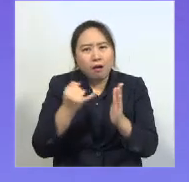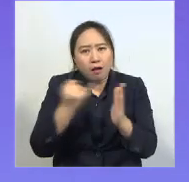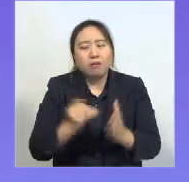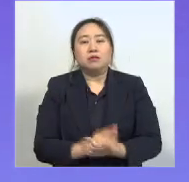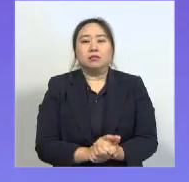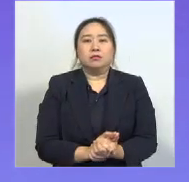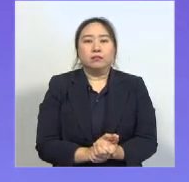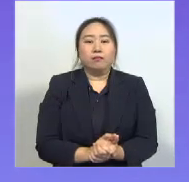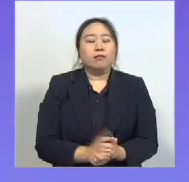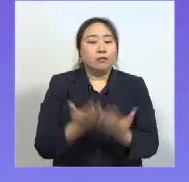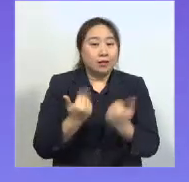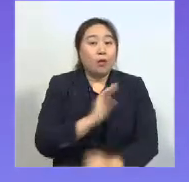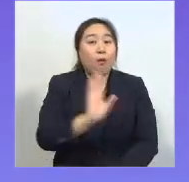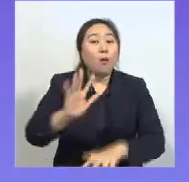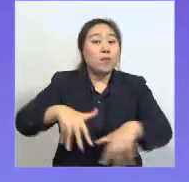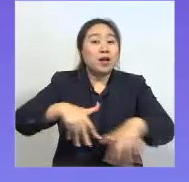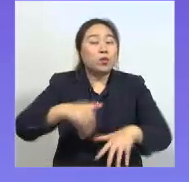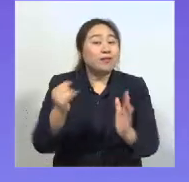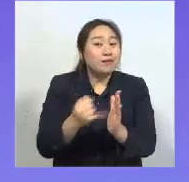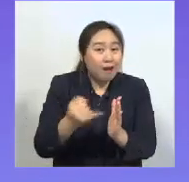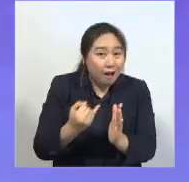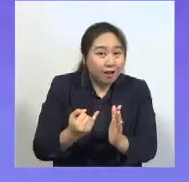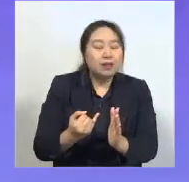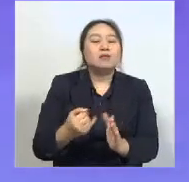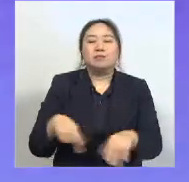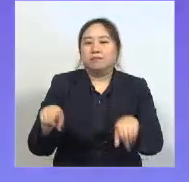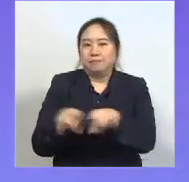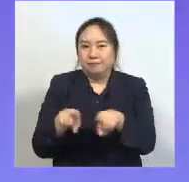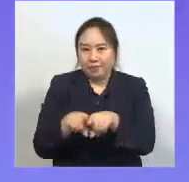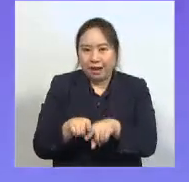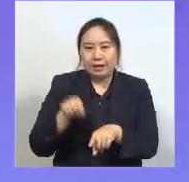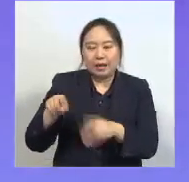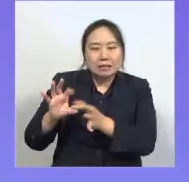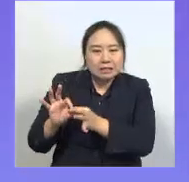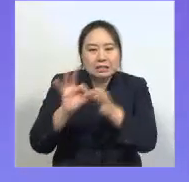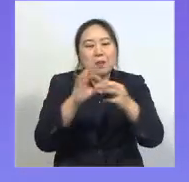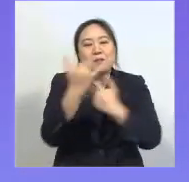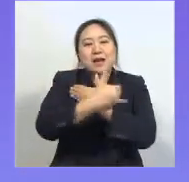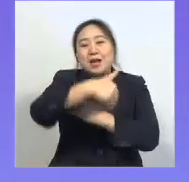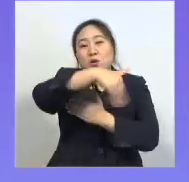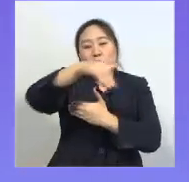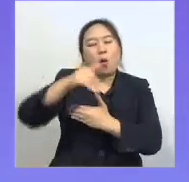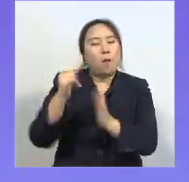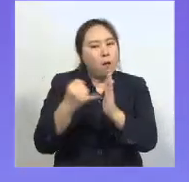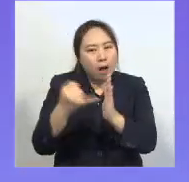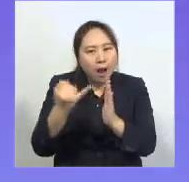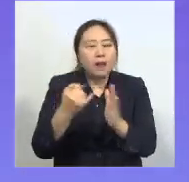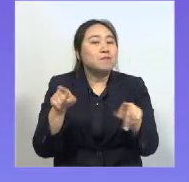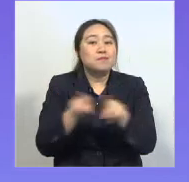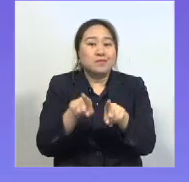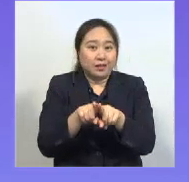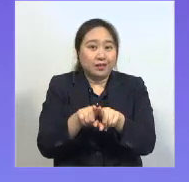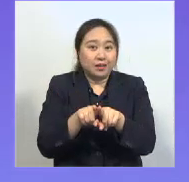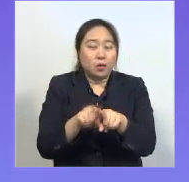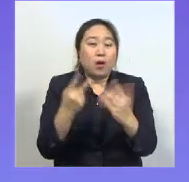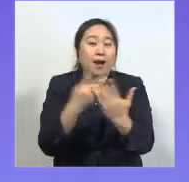คือนอกจากการเดินทางของประชาชนจะสะดวกแล้วนะคะการเดินทางเชื่อมต่อไปยังประเทศเพื่อนบ้านเนี่ยเขาบอกว่าจะสะดวกมากขึ้นด้วยเพราะว่